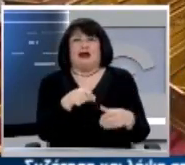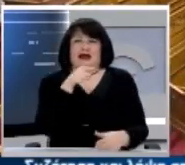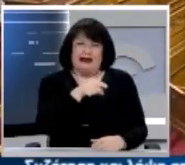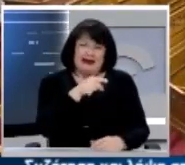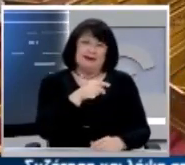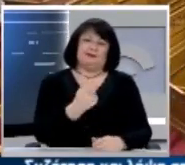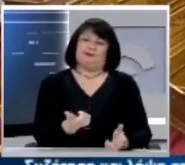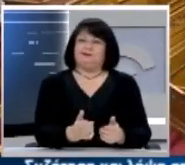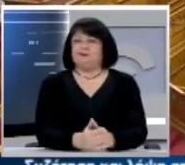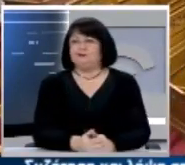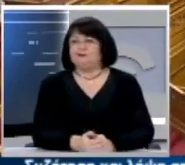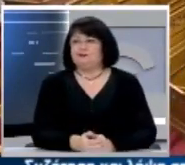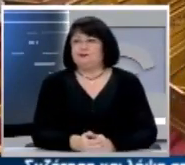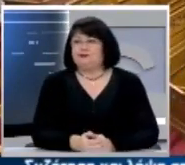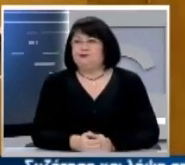Εξάλλου,